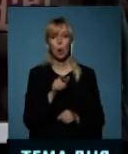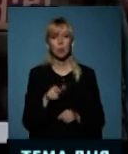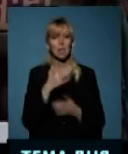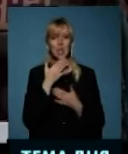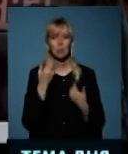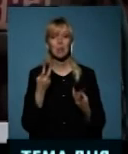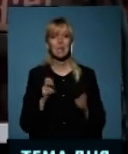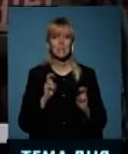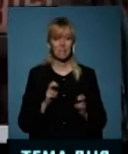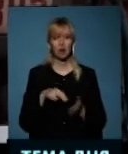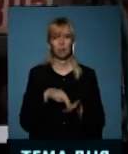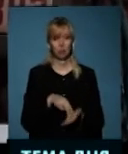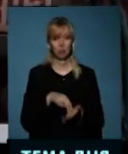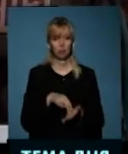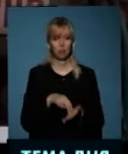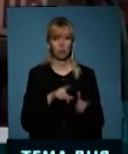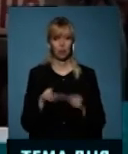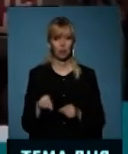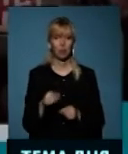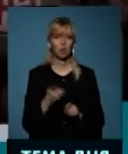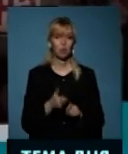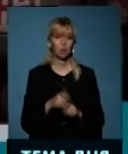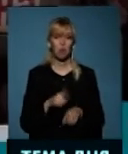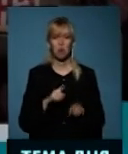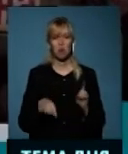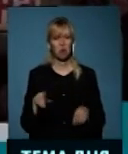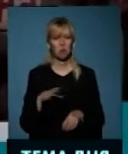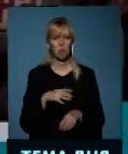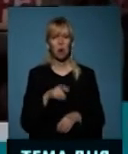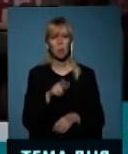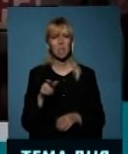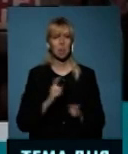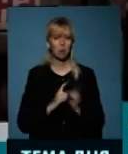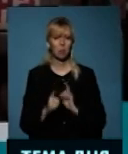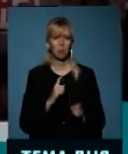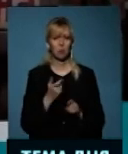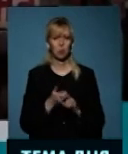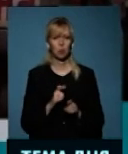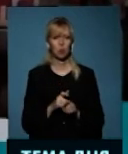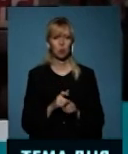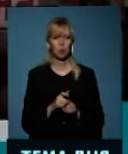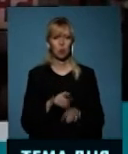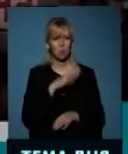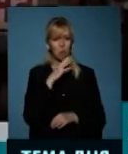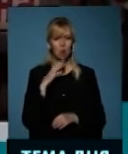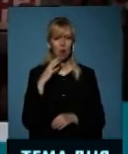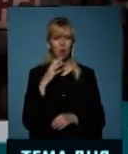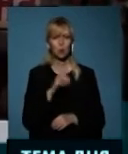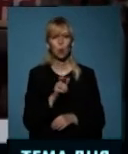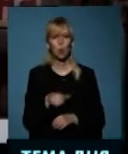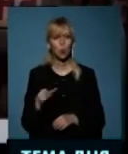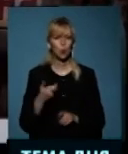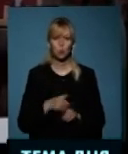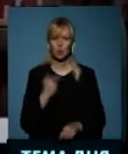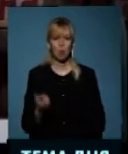не мають де сидіти, їдуть стоячи? Ну, це дуже рідко буває. Пасажиропоток дуже впав. Дуже багато. Людей